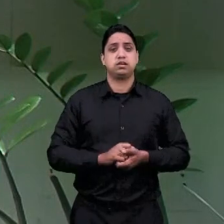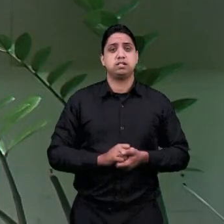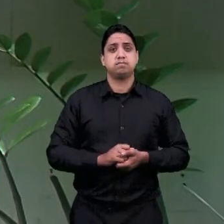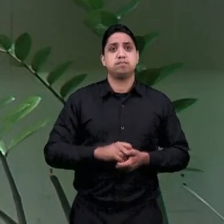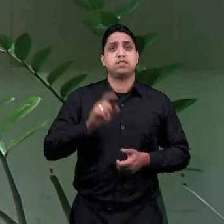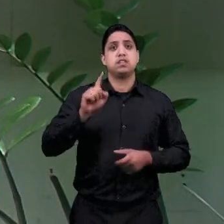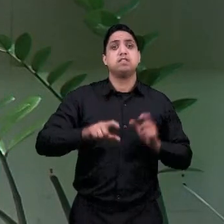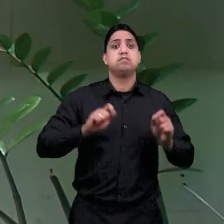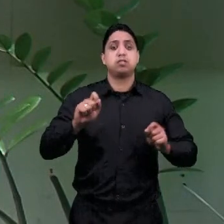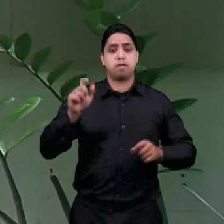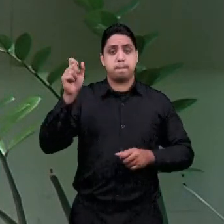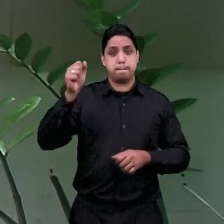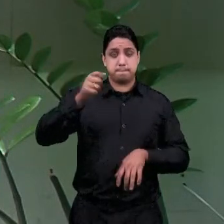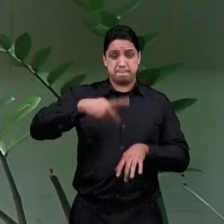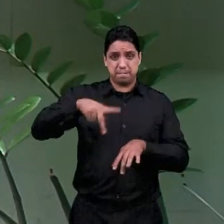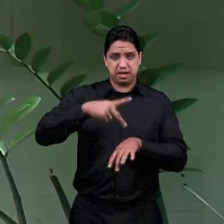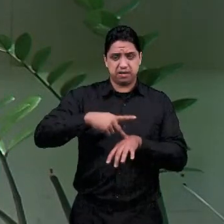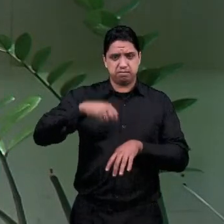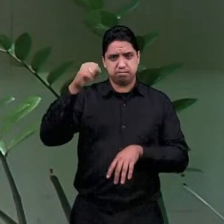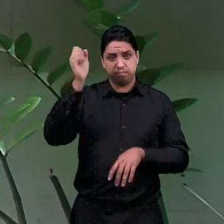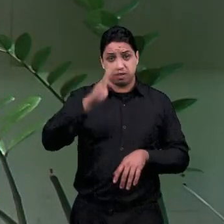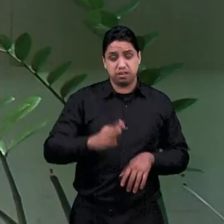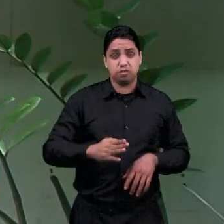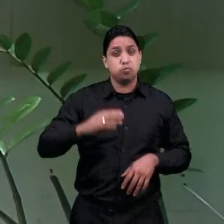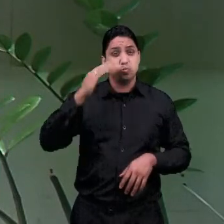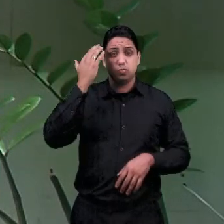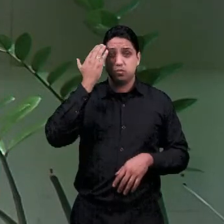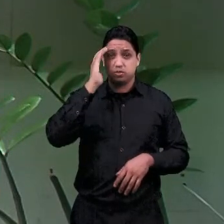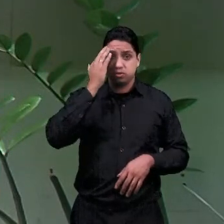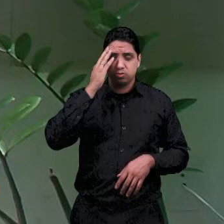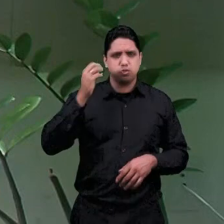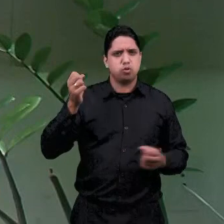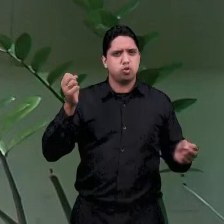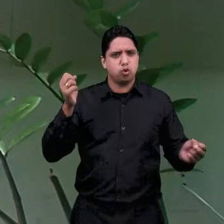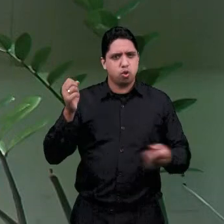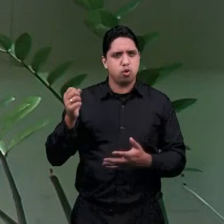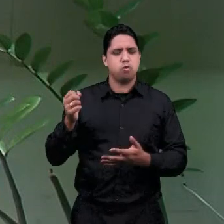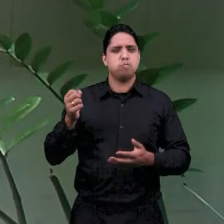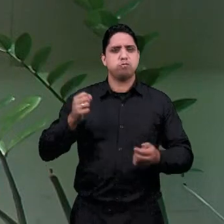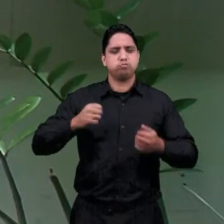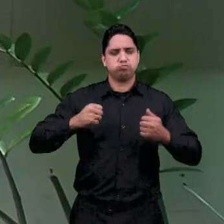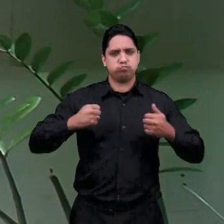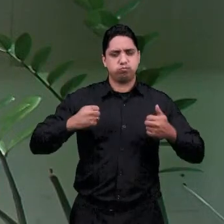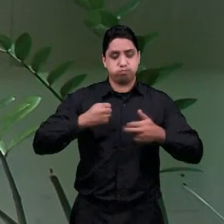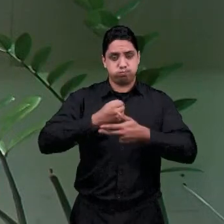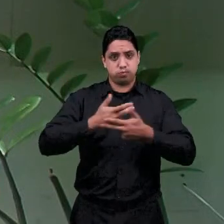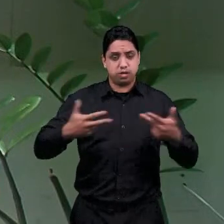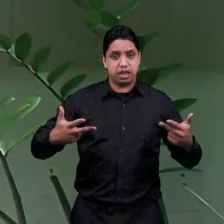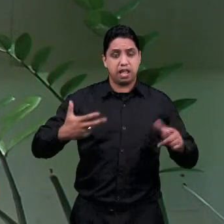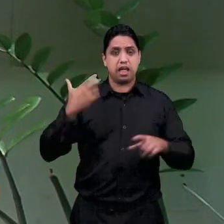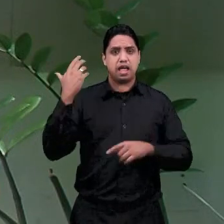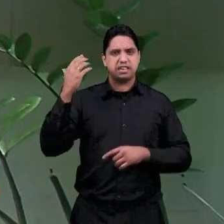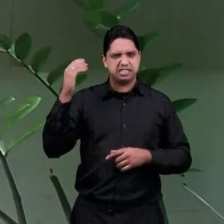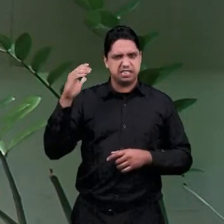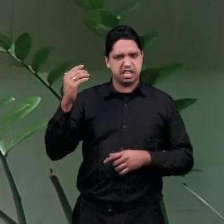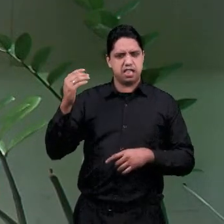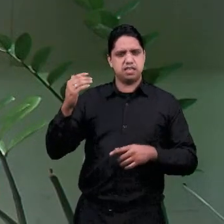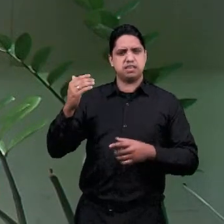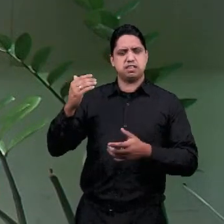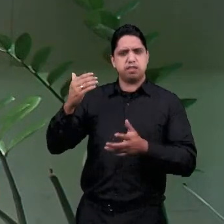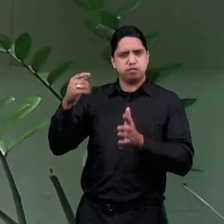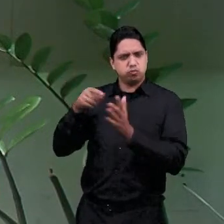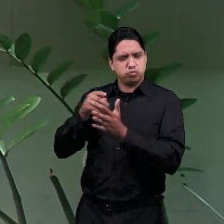Nous avons besoin d'avoir ici dans notre pays une compréhension nouvelle des choses. La science est là, la parole est